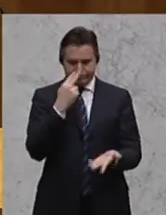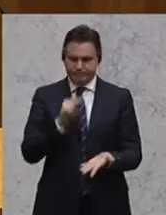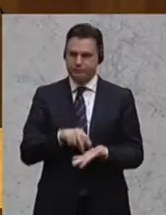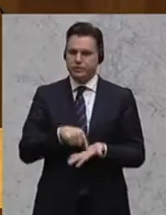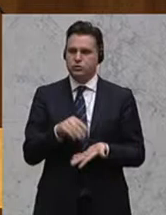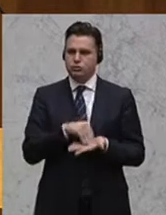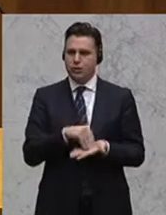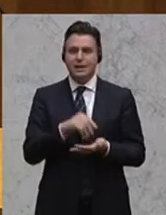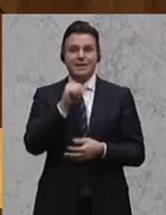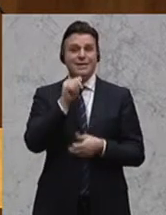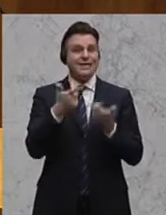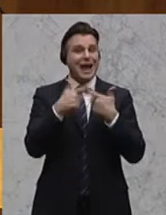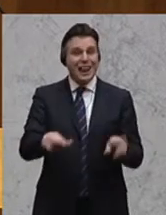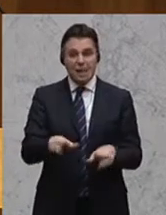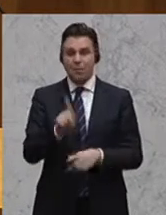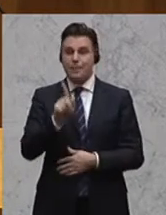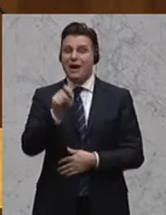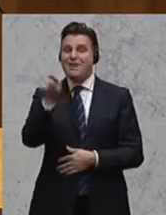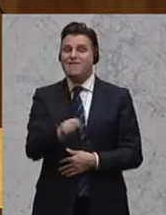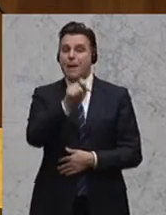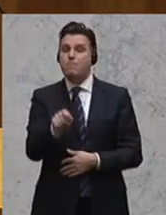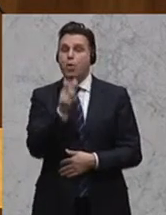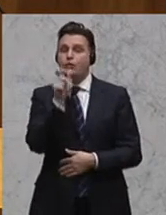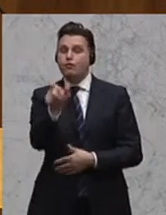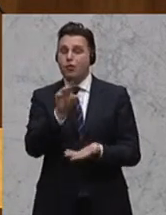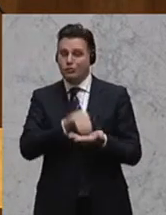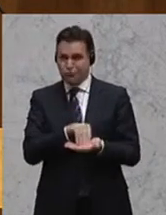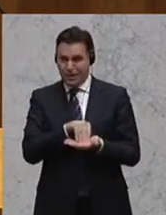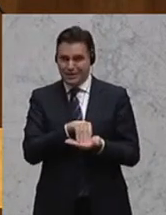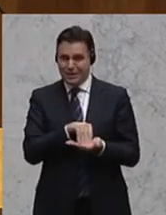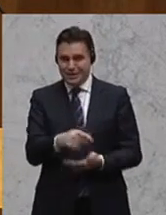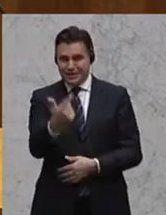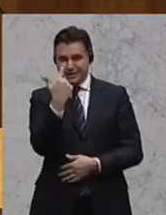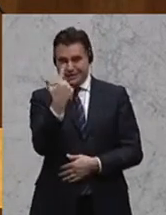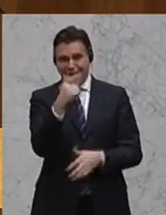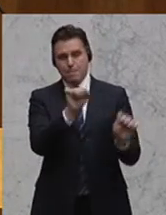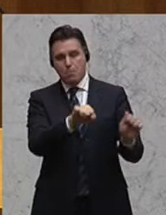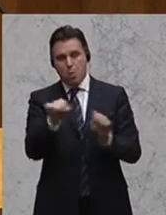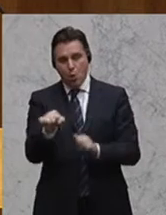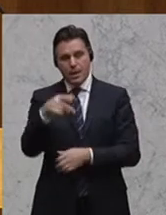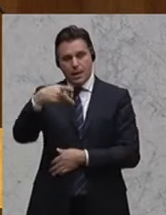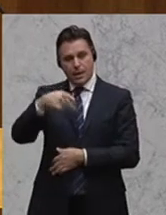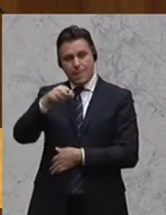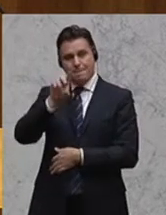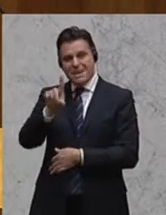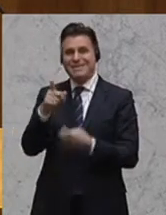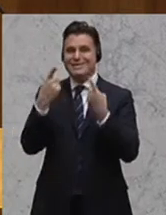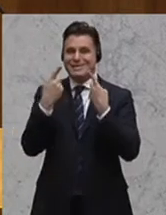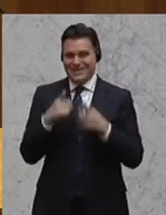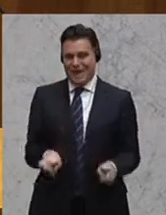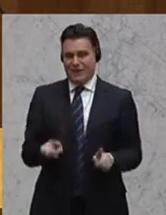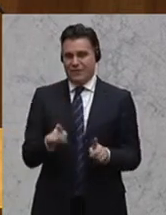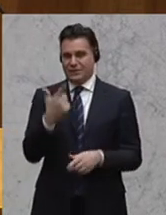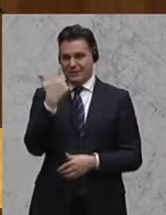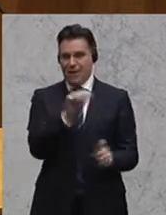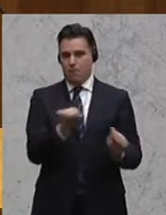haben. Nicht die Erlaubnis, sondern das Verbot. Und ich darf Ihnen nur mit die zwei Möglichkeiten sagen, wann die BIT und unter welchen Voraussetzungen sie